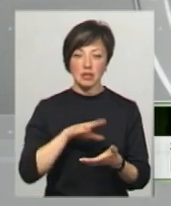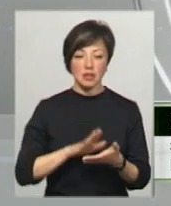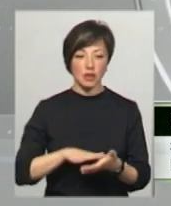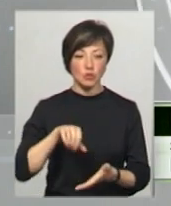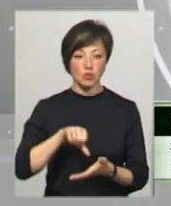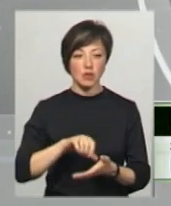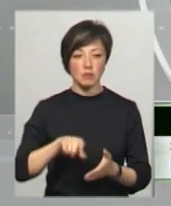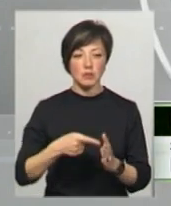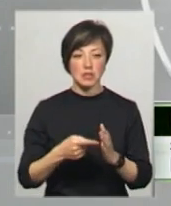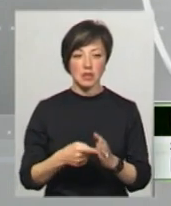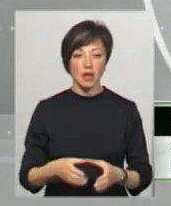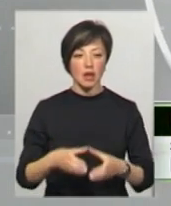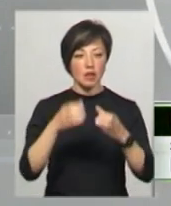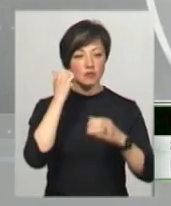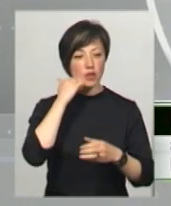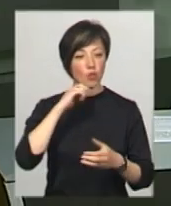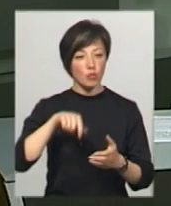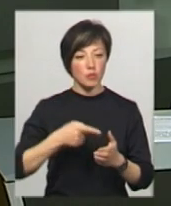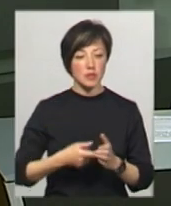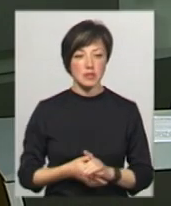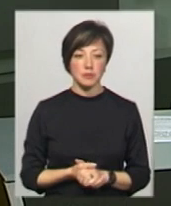в міській ратуші в старому місті.